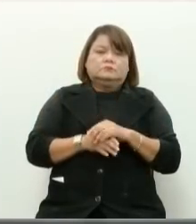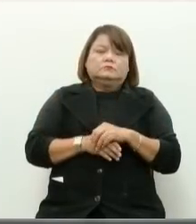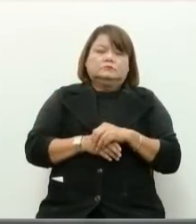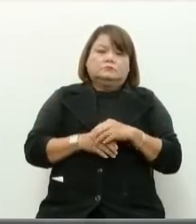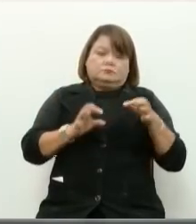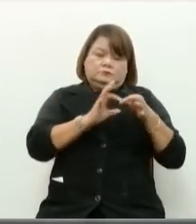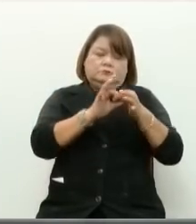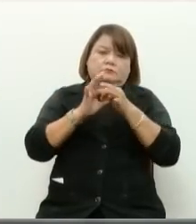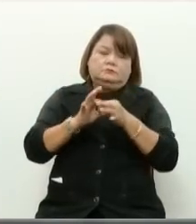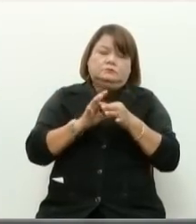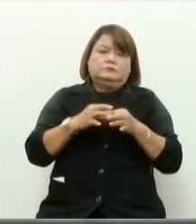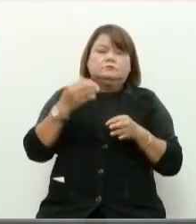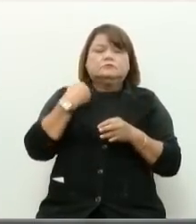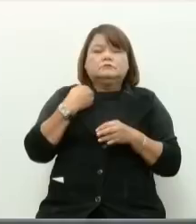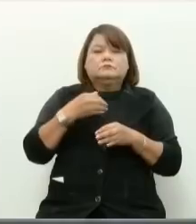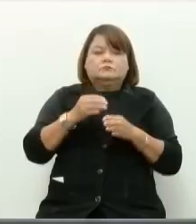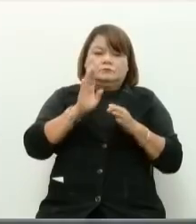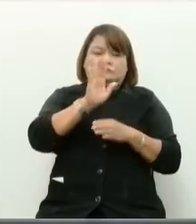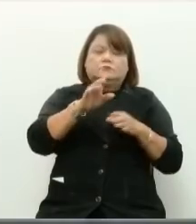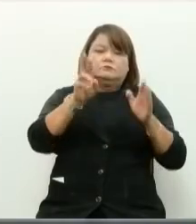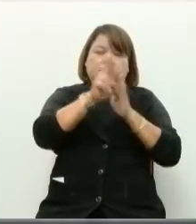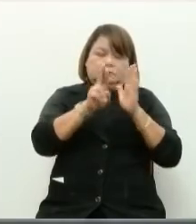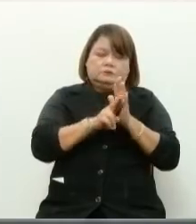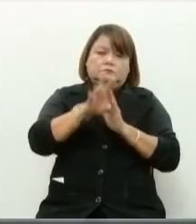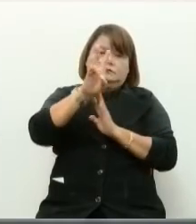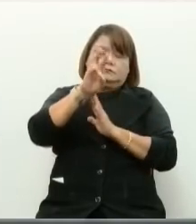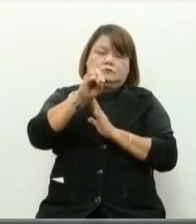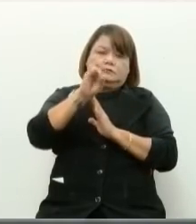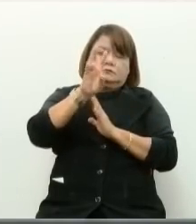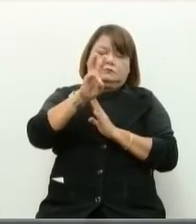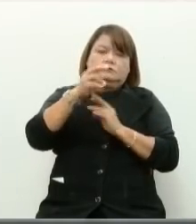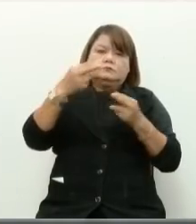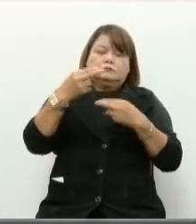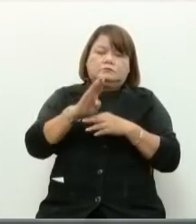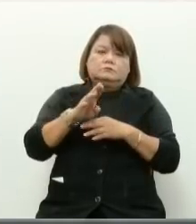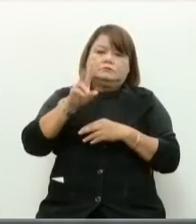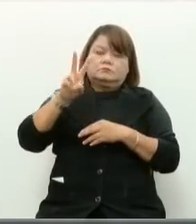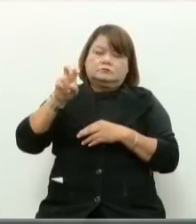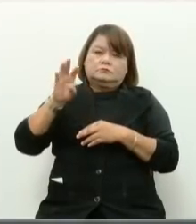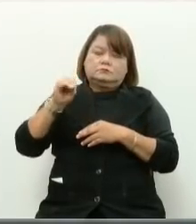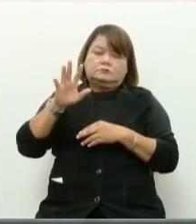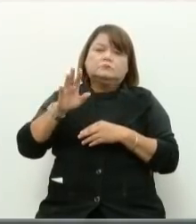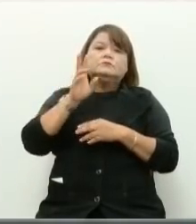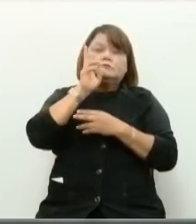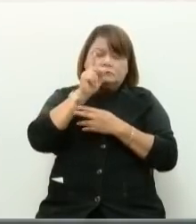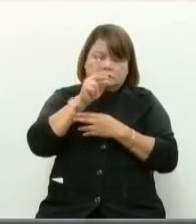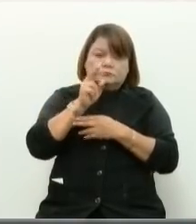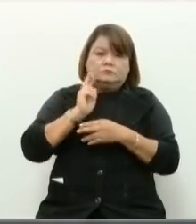งกันเดิมทีเราวางระบบไว้ที่77แห่งเป็น245เขตเพราะฉะนั้นเ